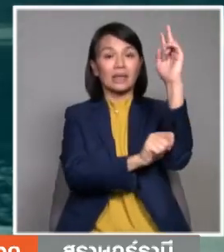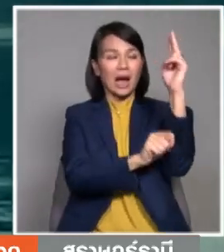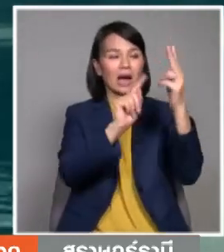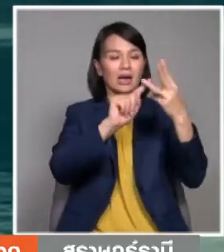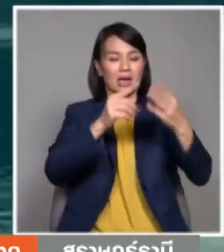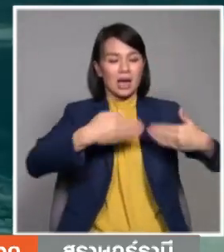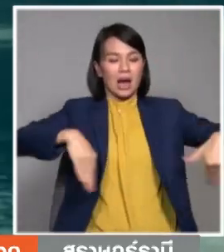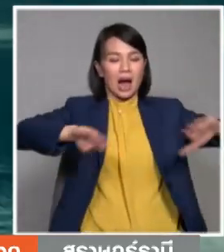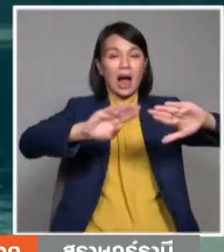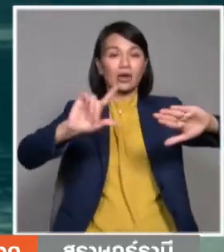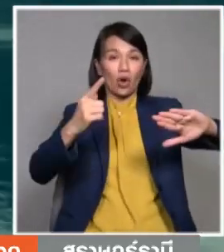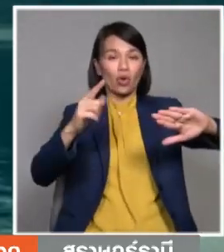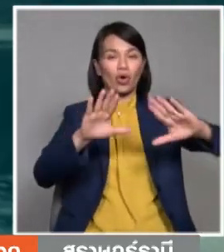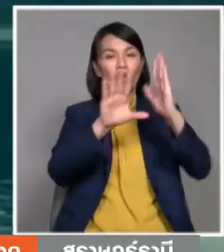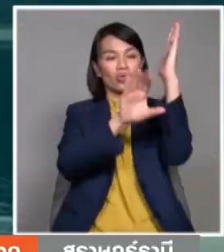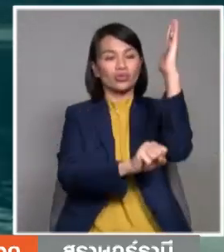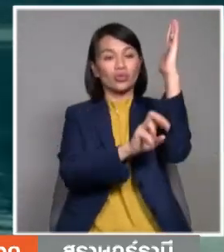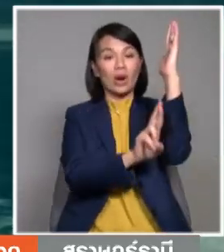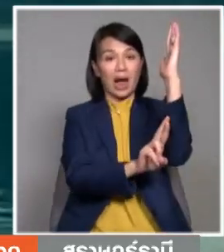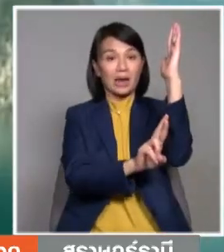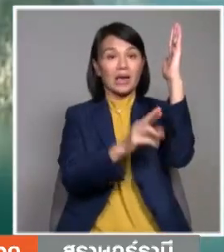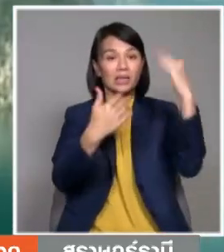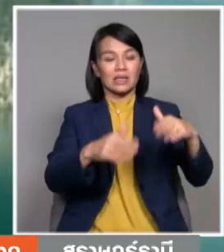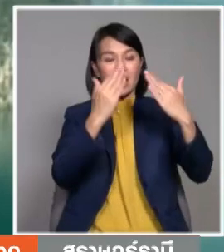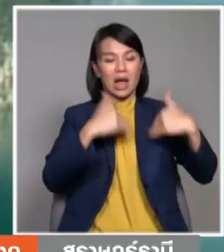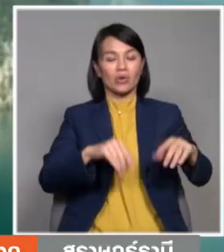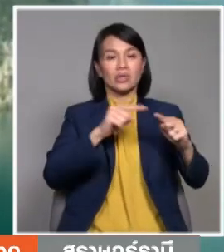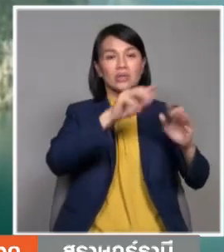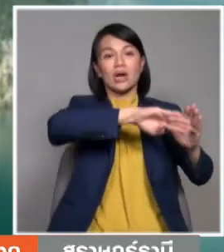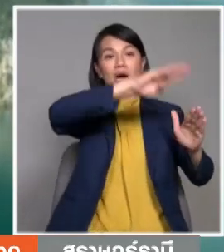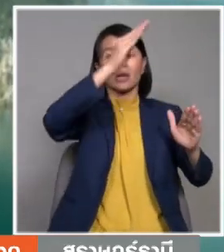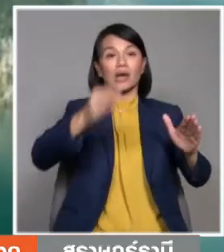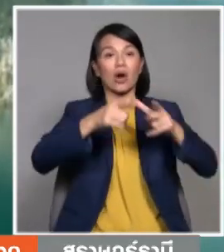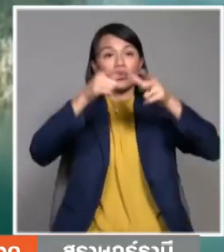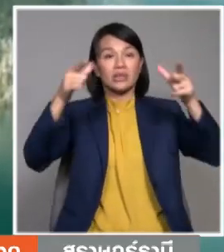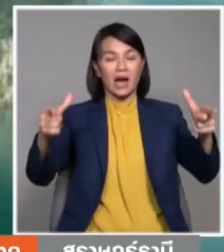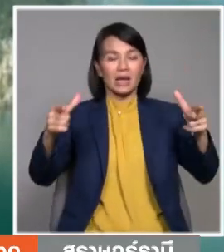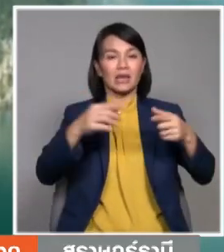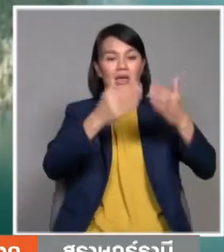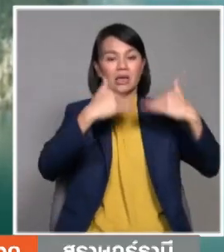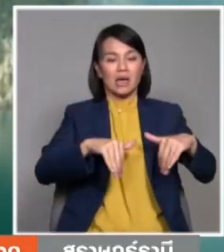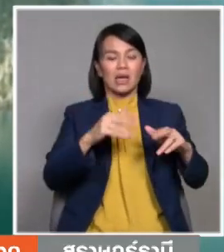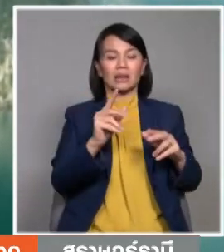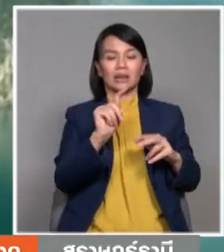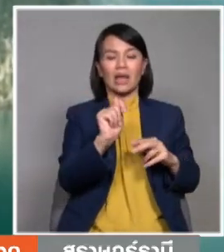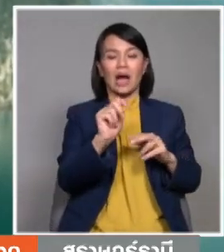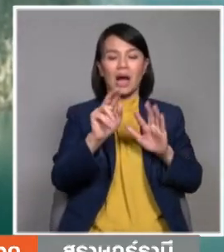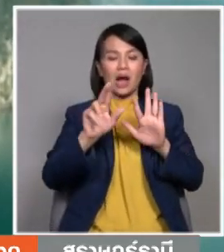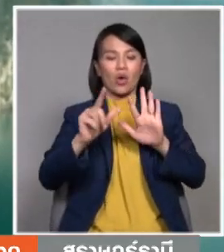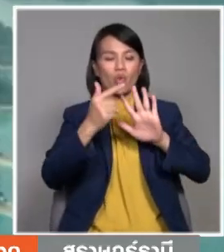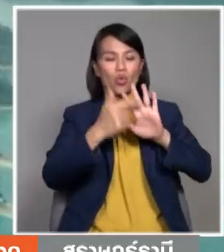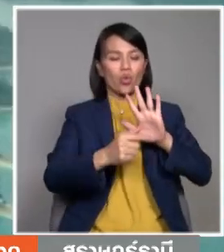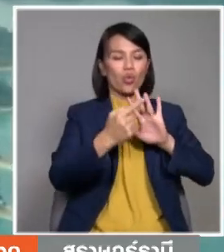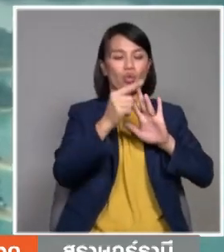ทองจังหวัดสุราษฎร์ธานีต่อจากอุทยานแห่งชาติเขาใหญ่อุทยานแห่งชาติตะรุเตากลุ่มอุทยานแห่งชาติหมู่เกาะสุรินทร์